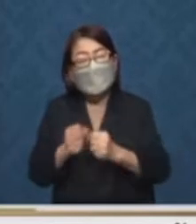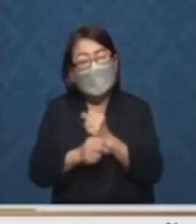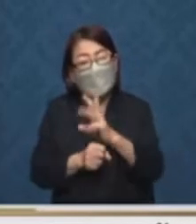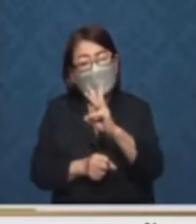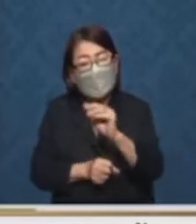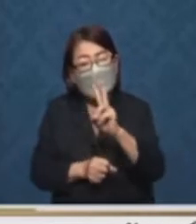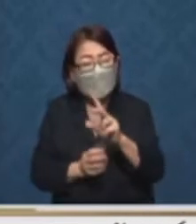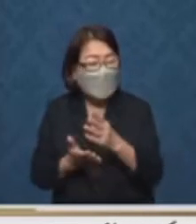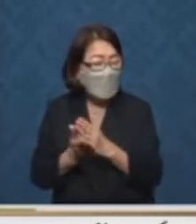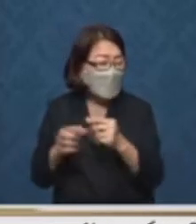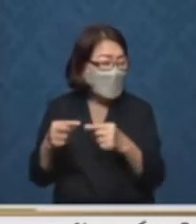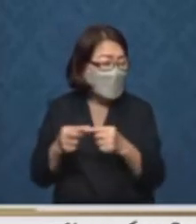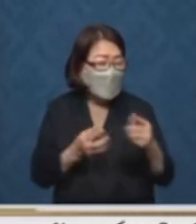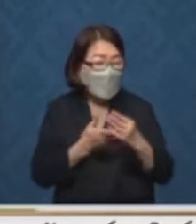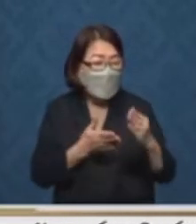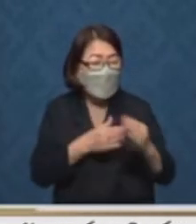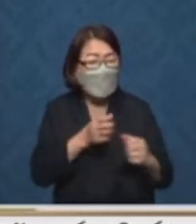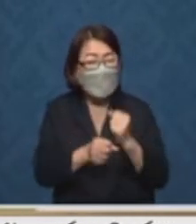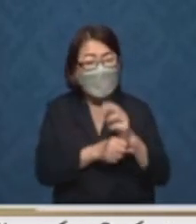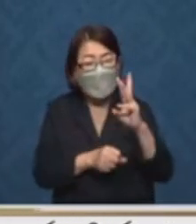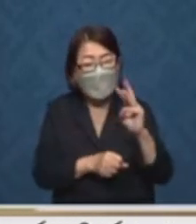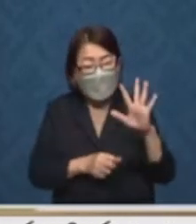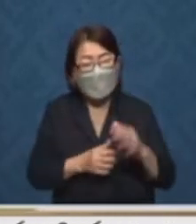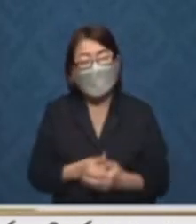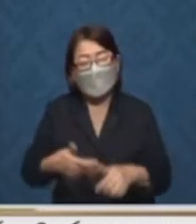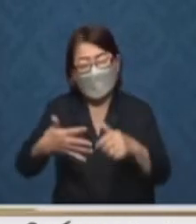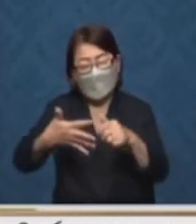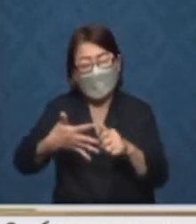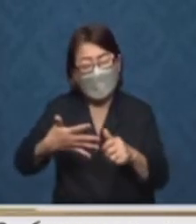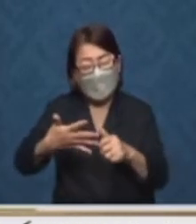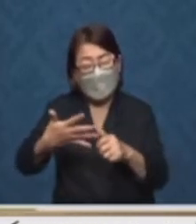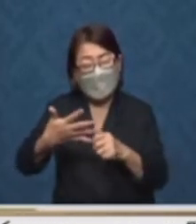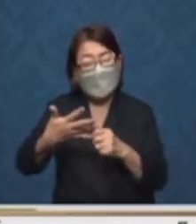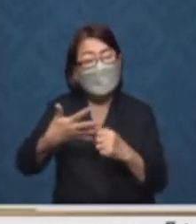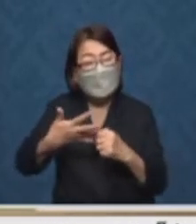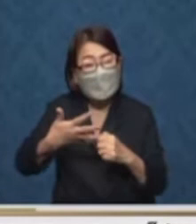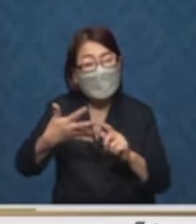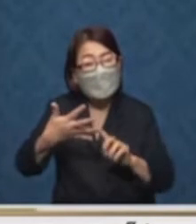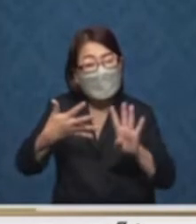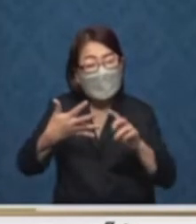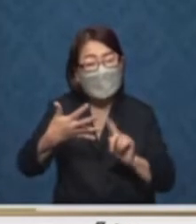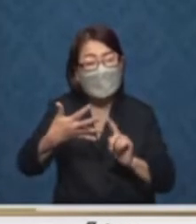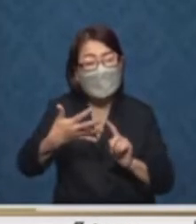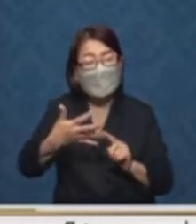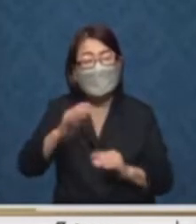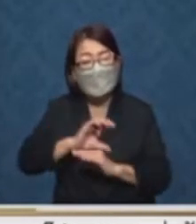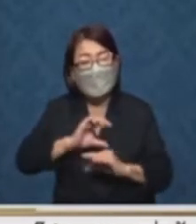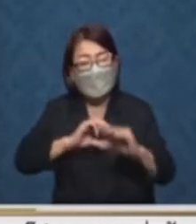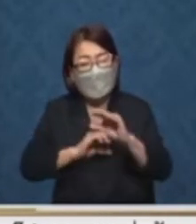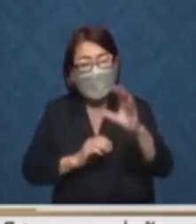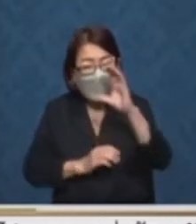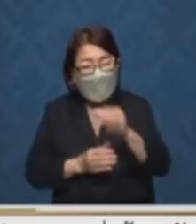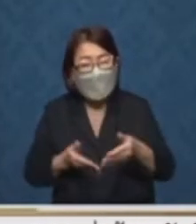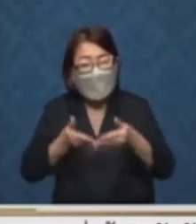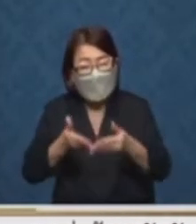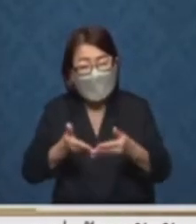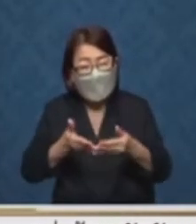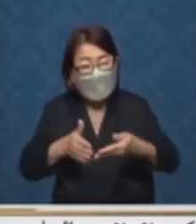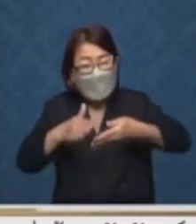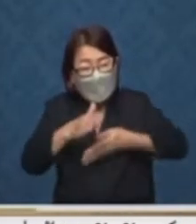ณไปถึงปี65แล้วก็ยังมีโครงการอันที่4ลำดับที่4เนี่ย คือโครงการจัดหาเรือดำน้